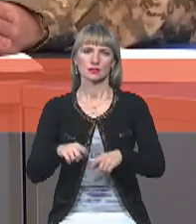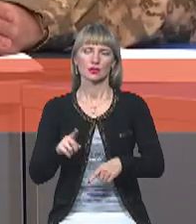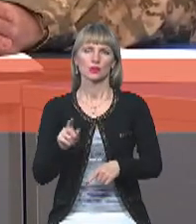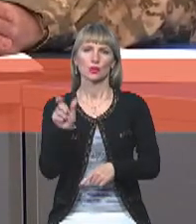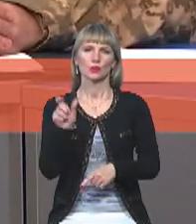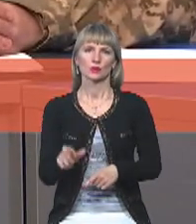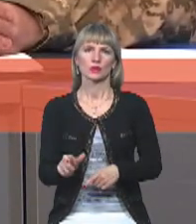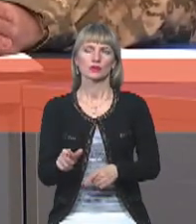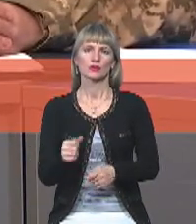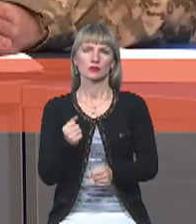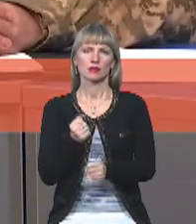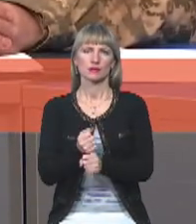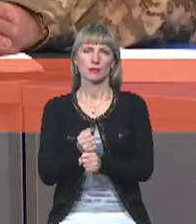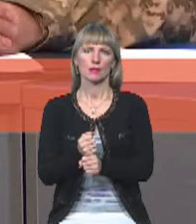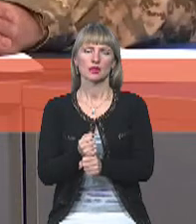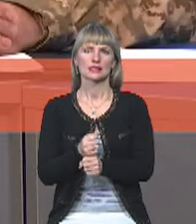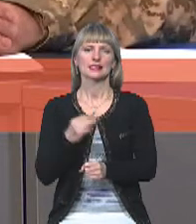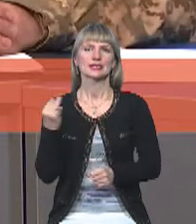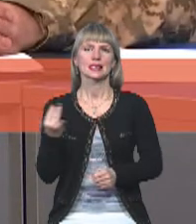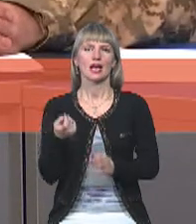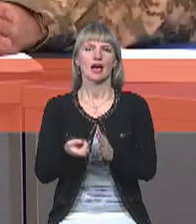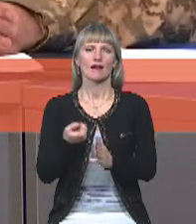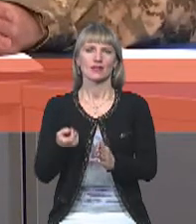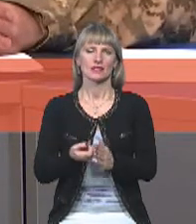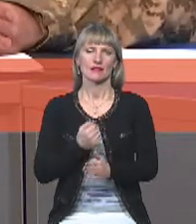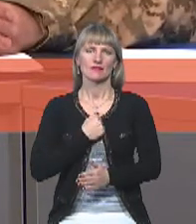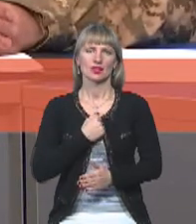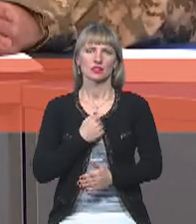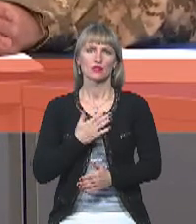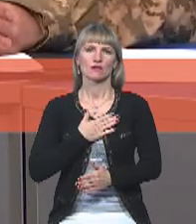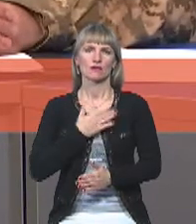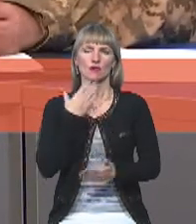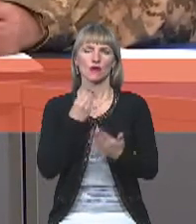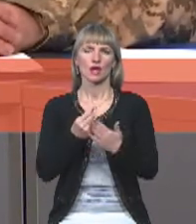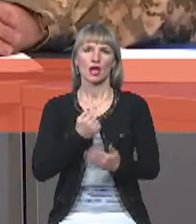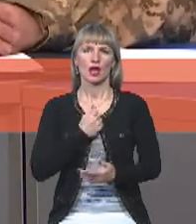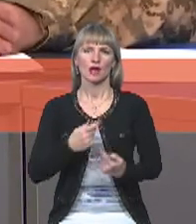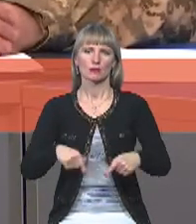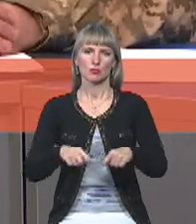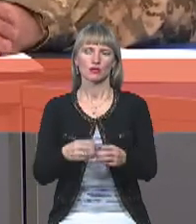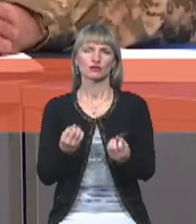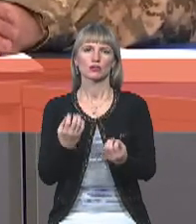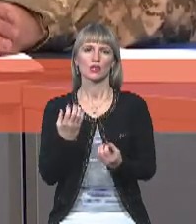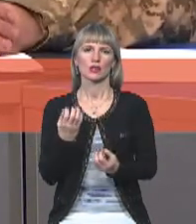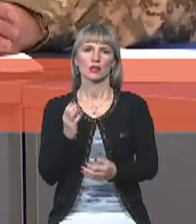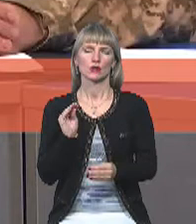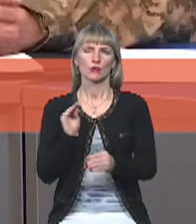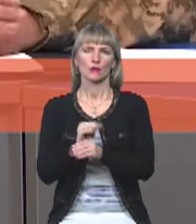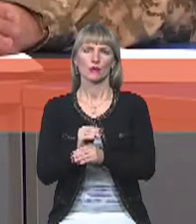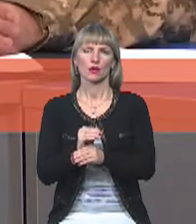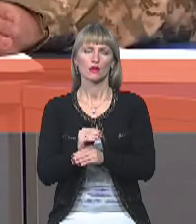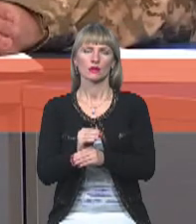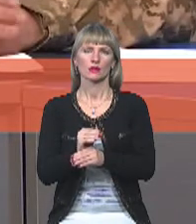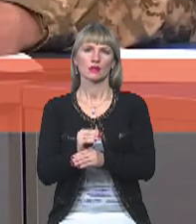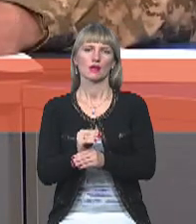людина займається, людина цікавиться військом, своєю армією, Ще також є невеличкий бонус в кінці року,